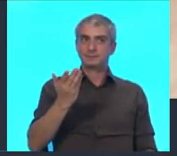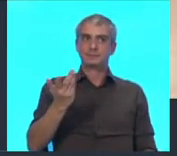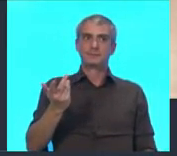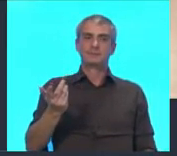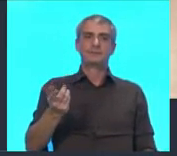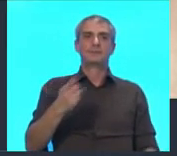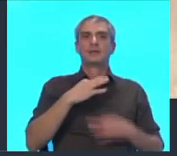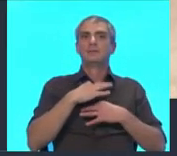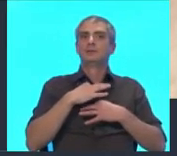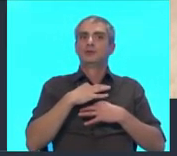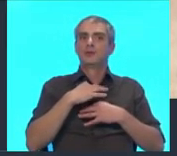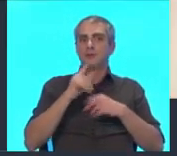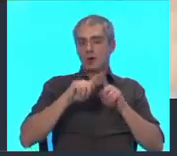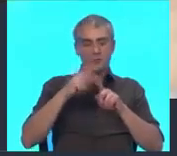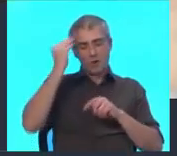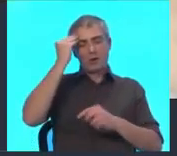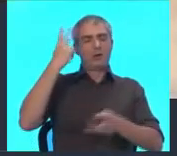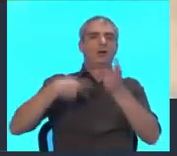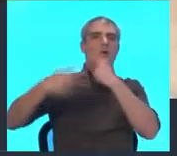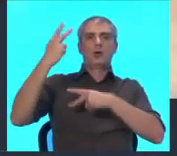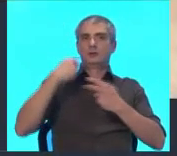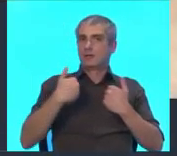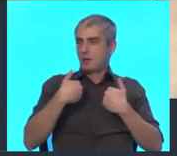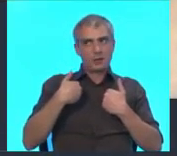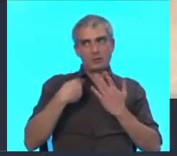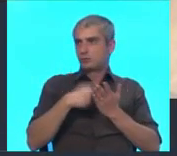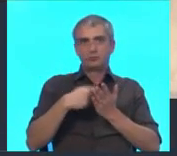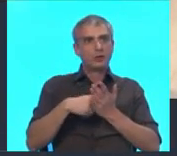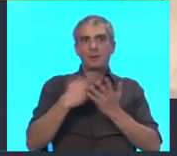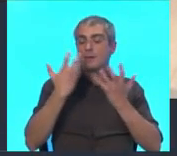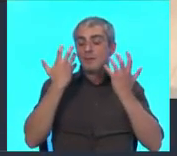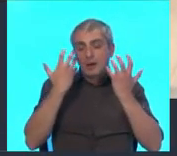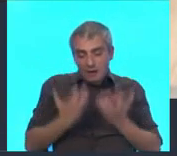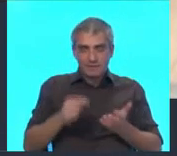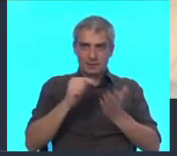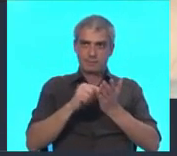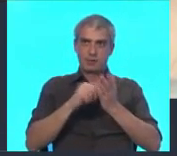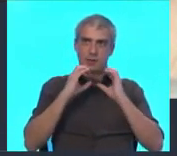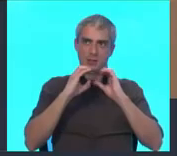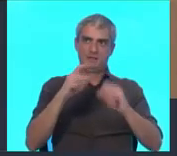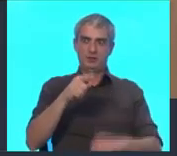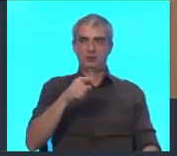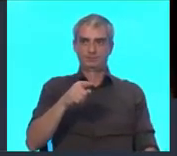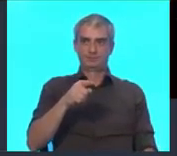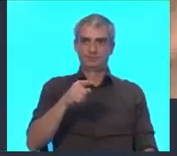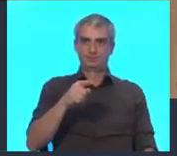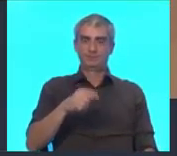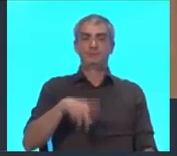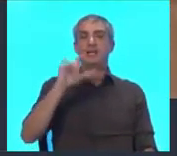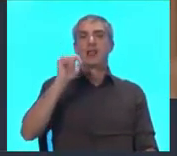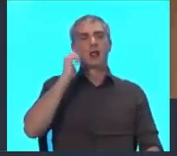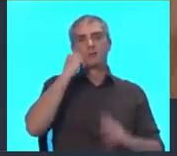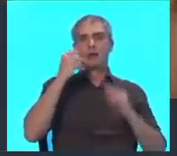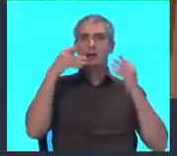ובשבילנו, כאילו, הכל חוזר חזרה. אנחנו משלמים מחיר מאוד, מאוד כבד עם הכבישים. ליאל יובא מחר למנוחות